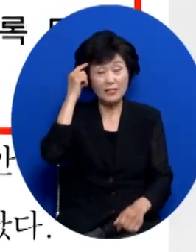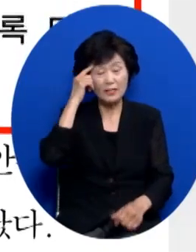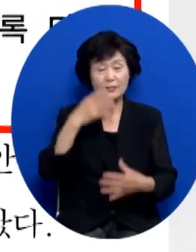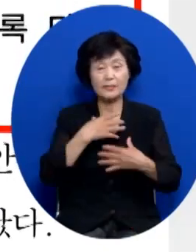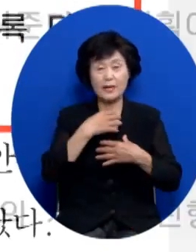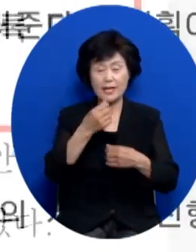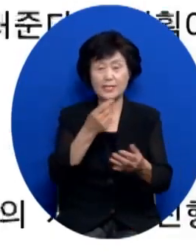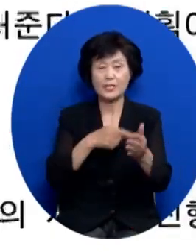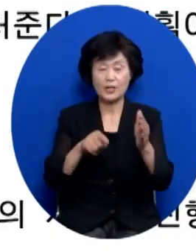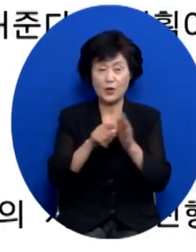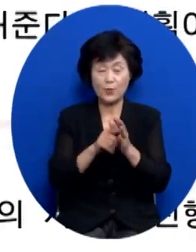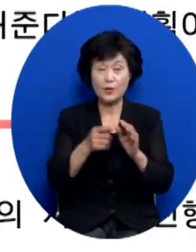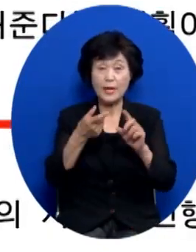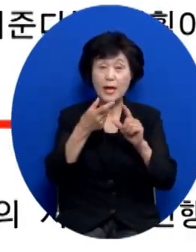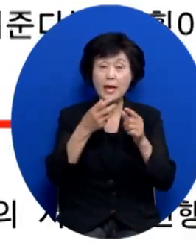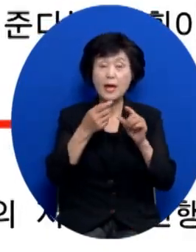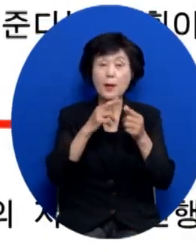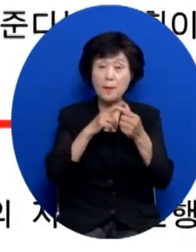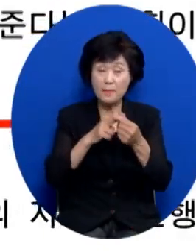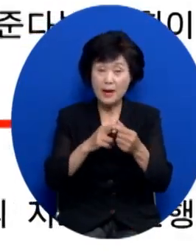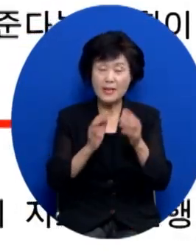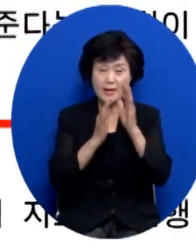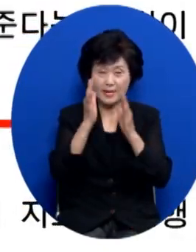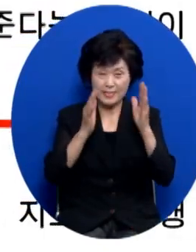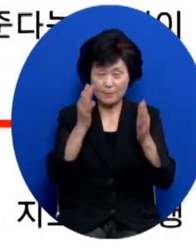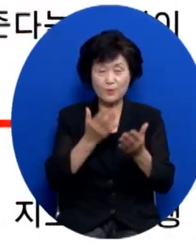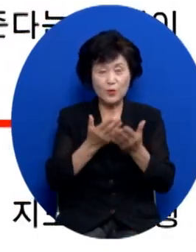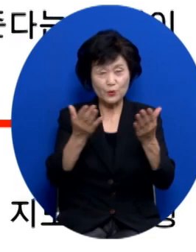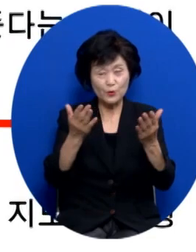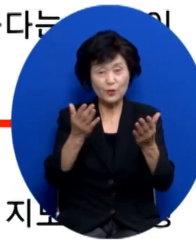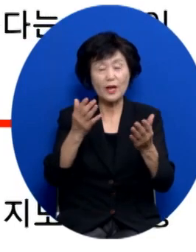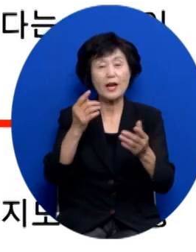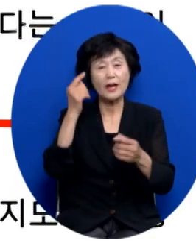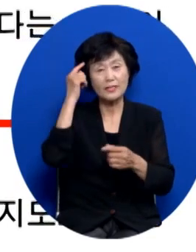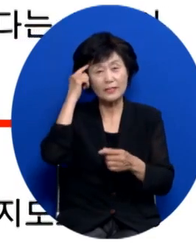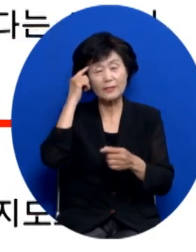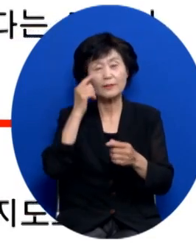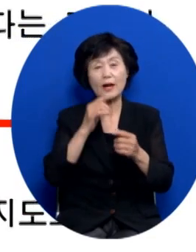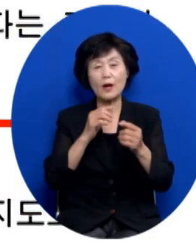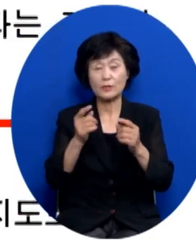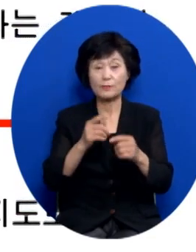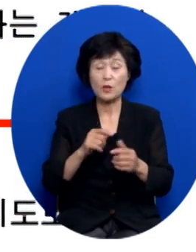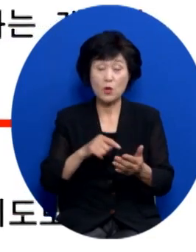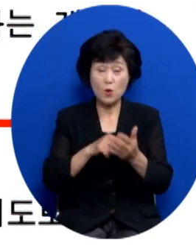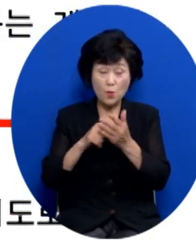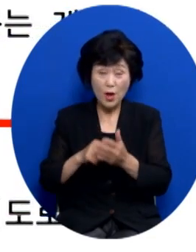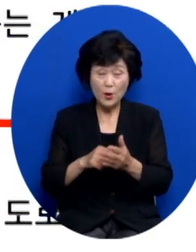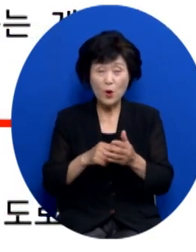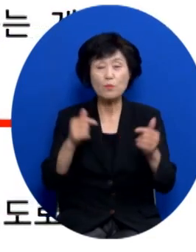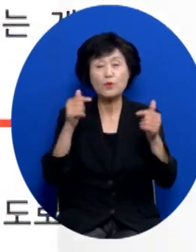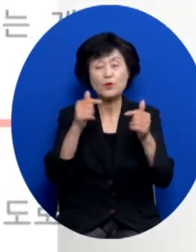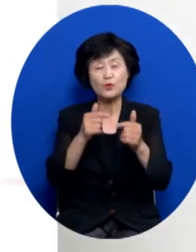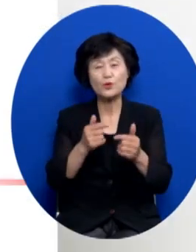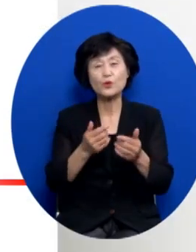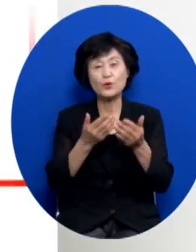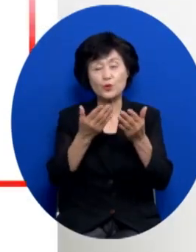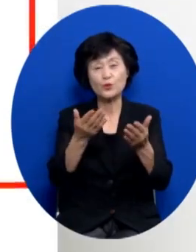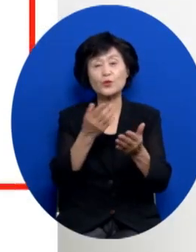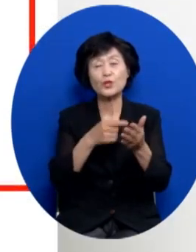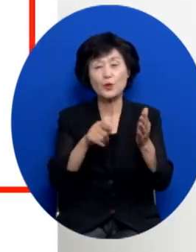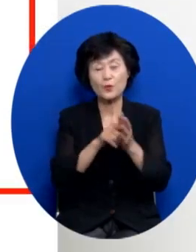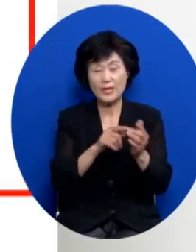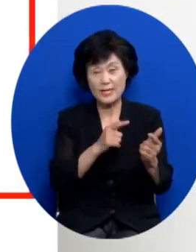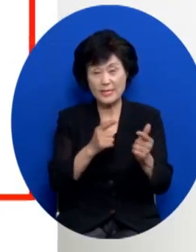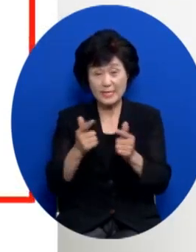밝혔습니다. 서울시는 희망자 300명을 대상으로 우울감과 외로움을 덜어주는 치료 개념의 대면 원예 프로그램도